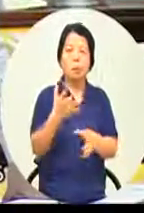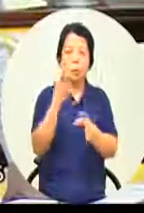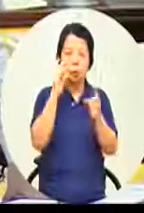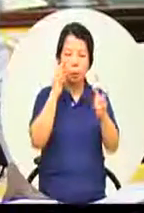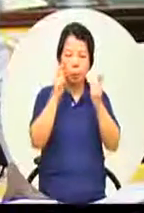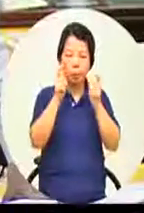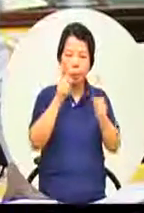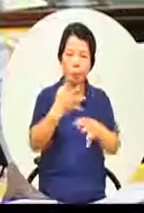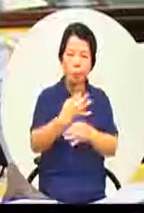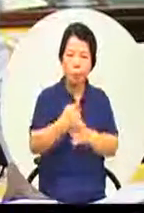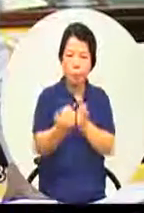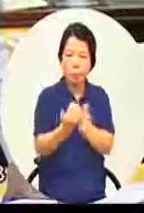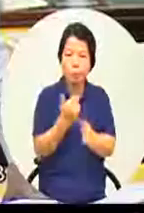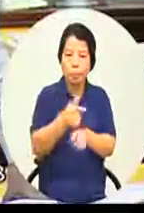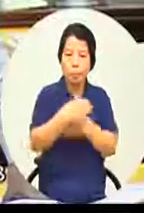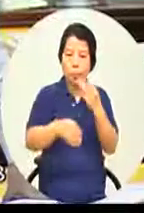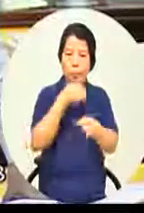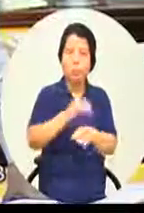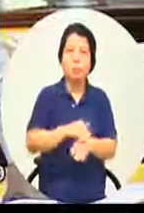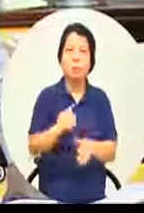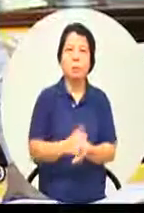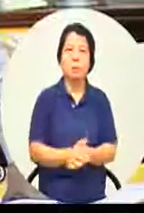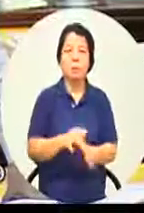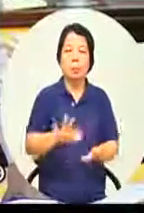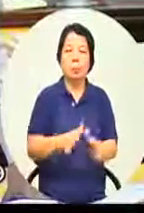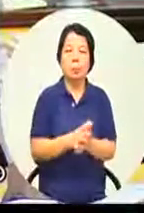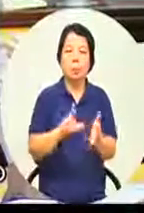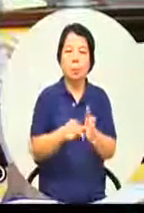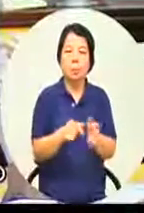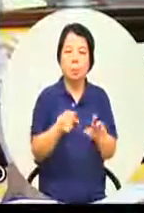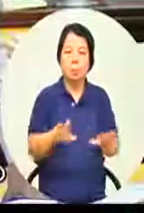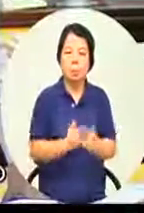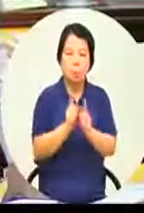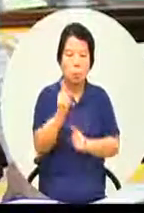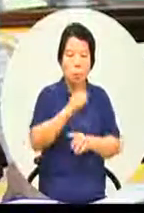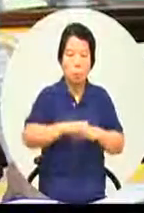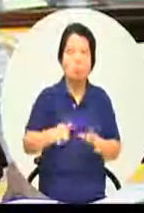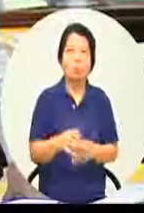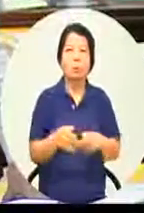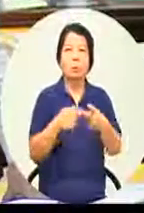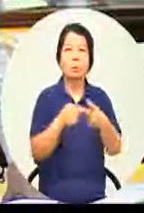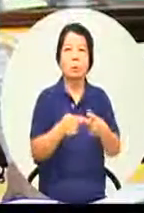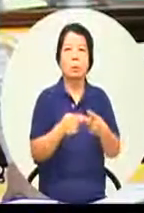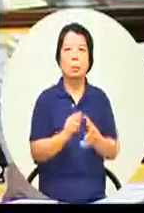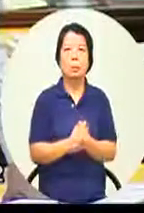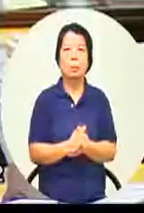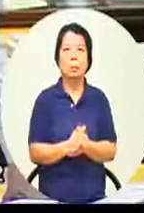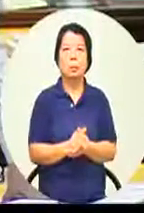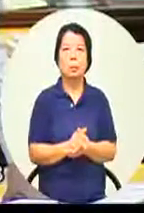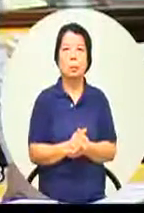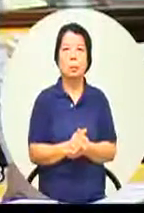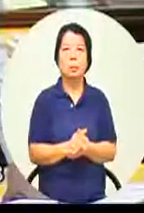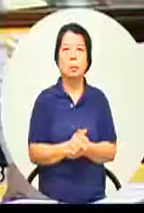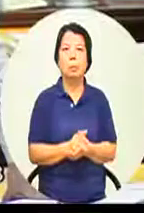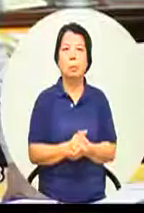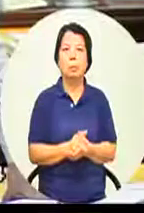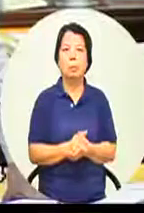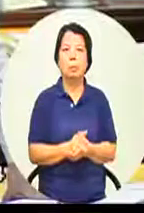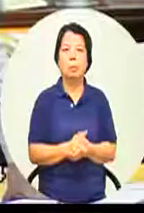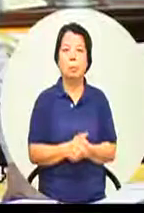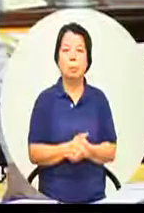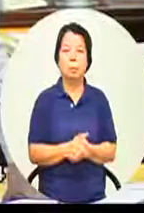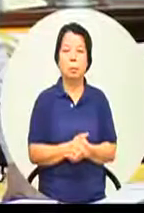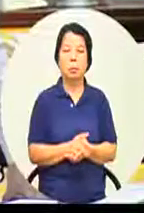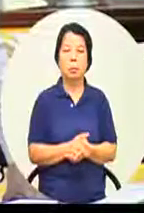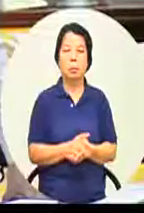部分可以完工，那其实是会有一些时间点上的落差，这是第一个。那第二个我要表示的就是说，其实这三家